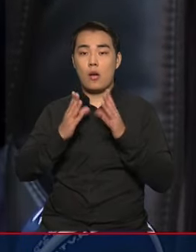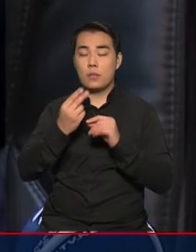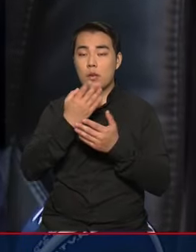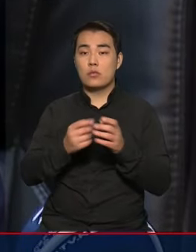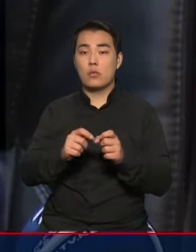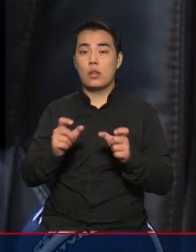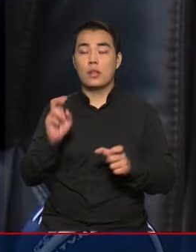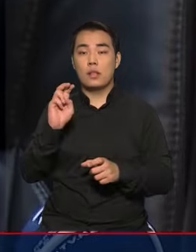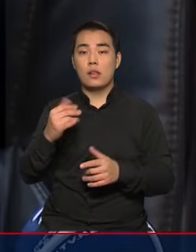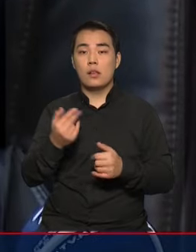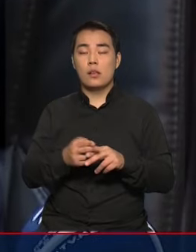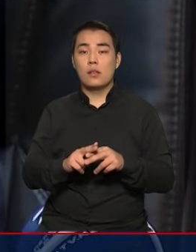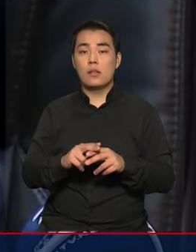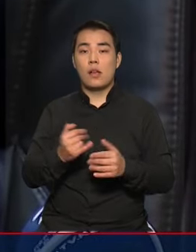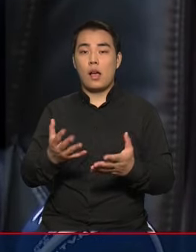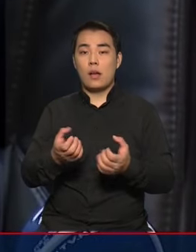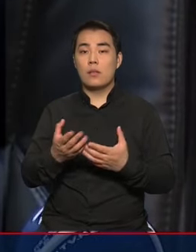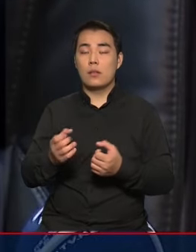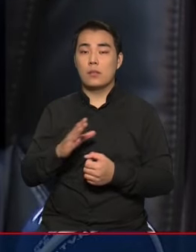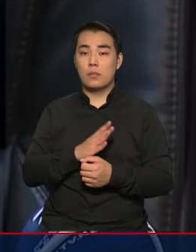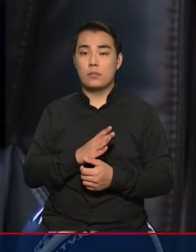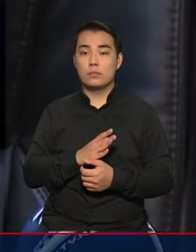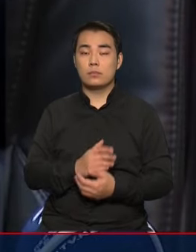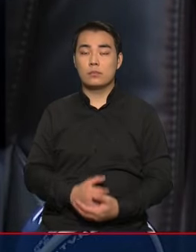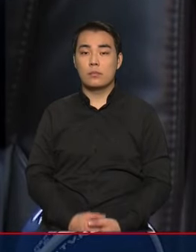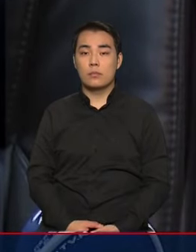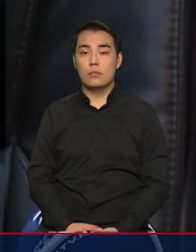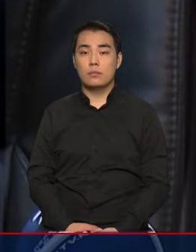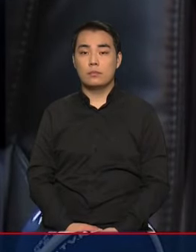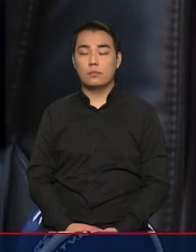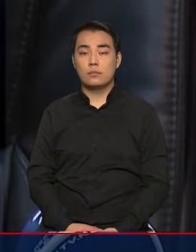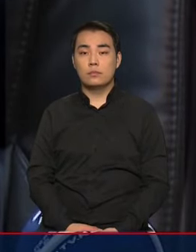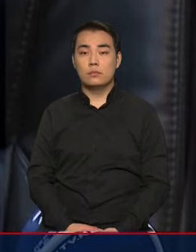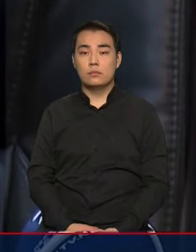мектептерге келіп, халықты біртіндеп қабылдай бастады.